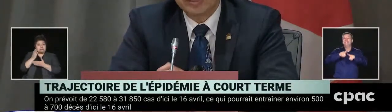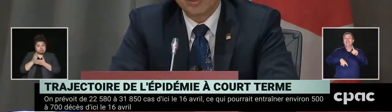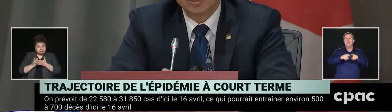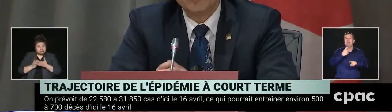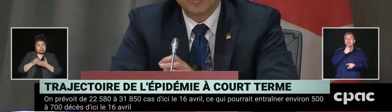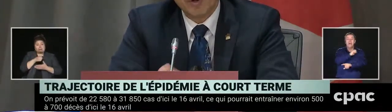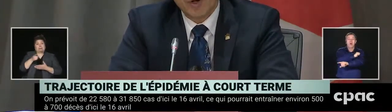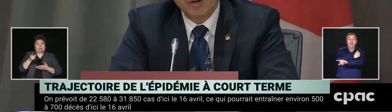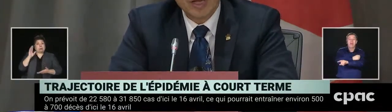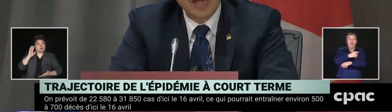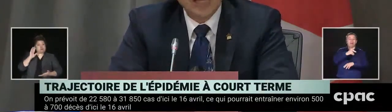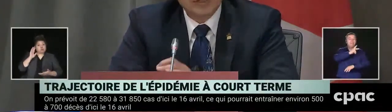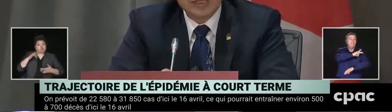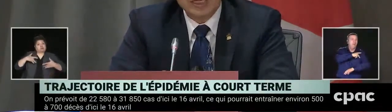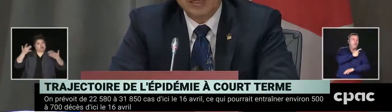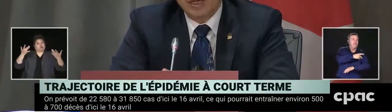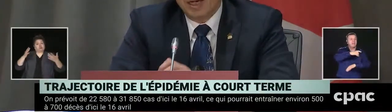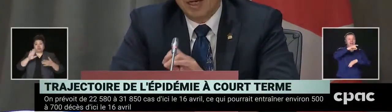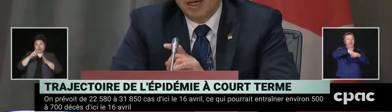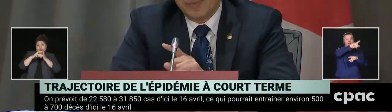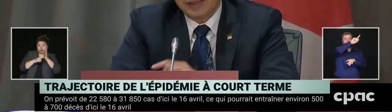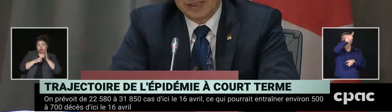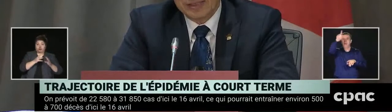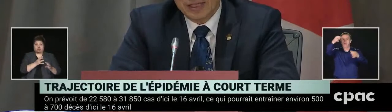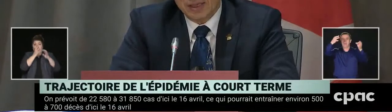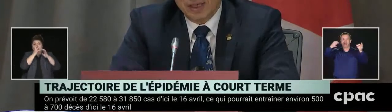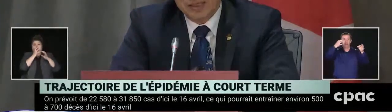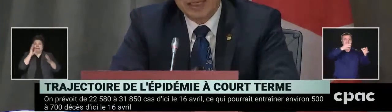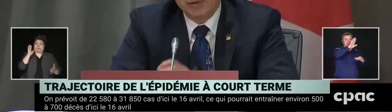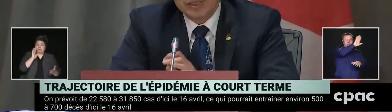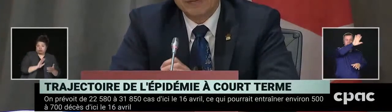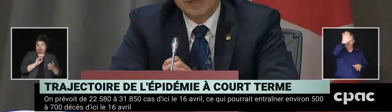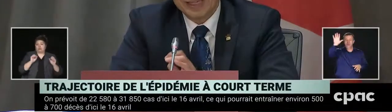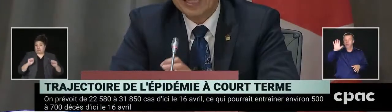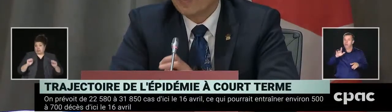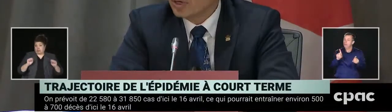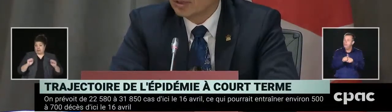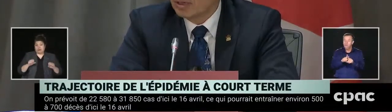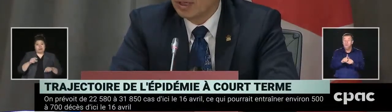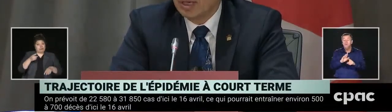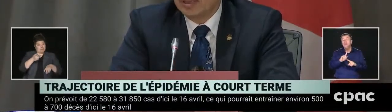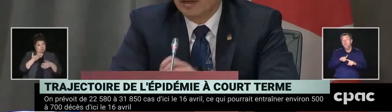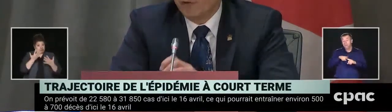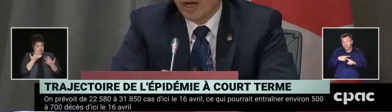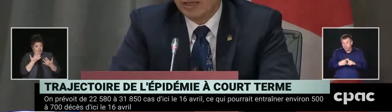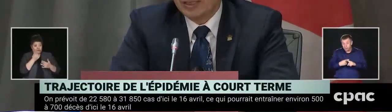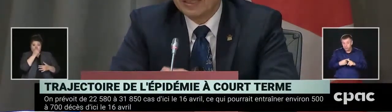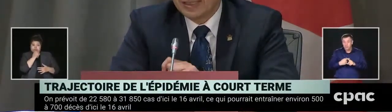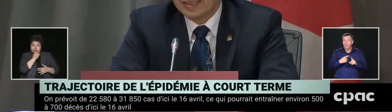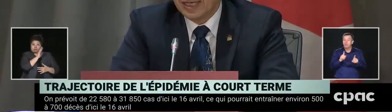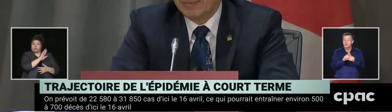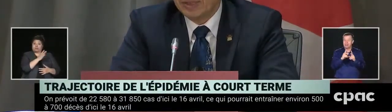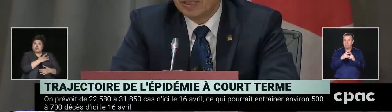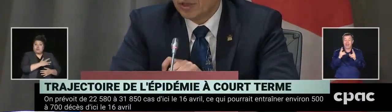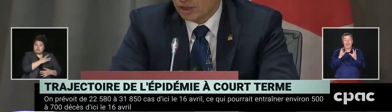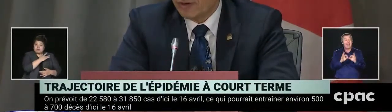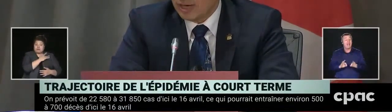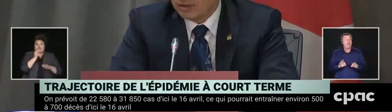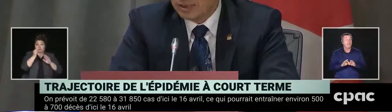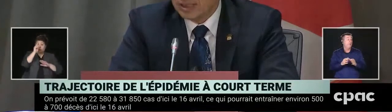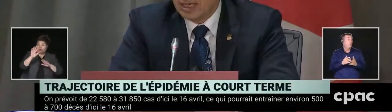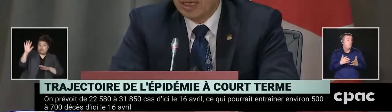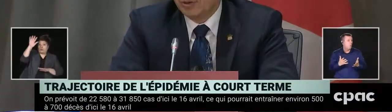c'est quand le bon moment. Et aussi, à part de ça, c'est aussi très important d'avoir un système